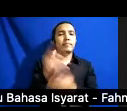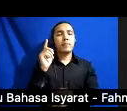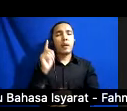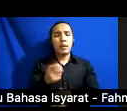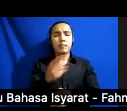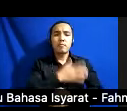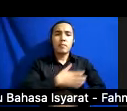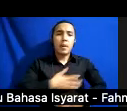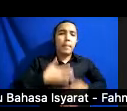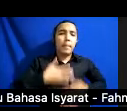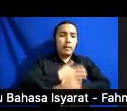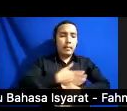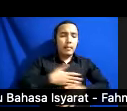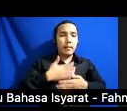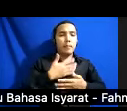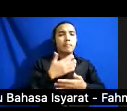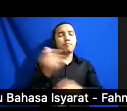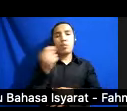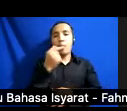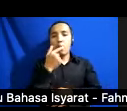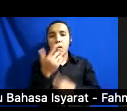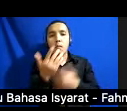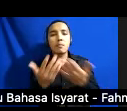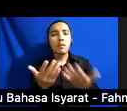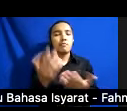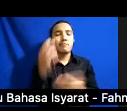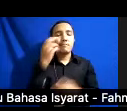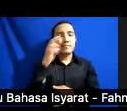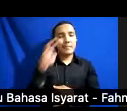posyandu lansia, posyandu balita kan bisa menggunakannya.